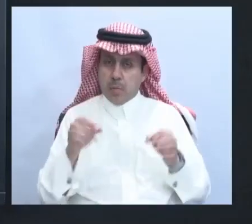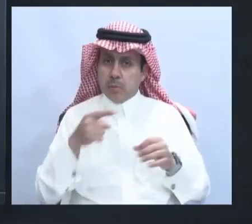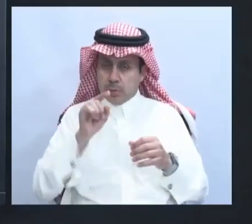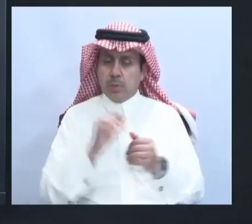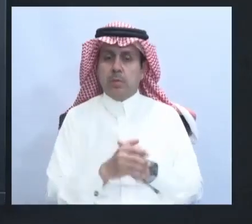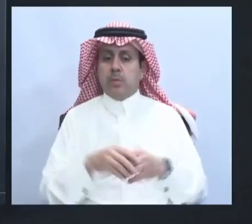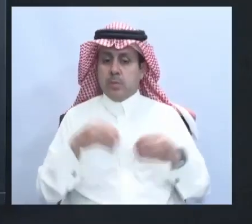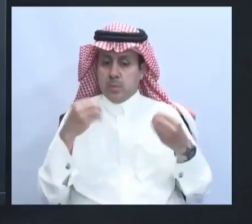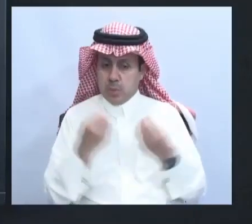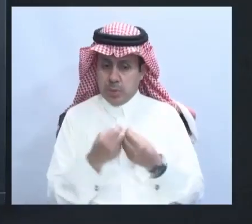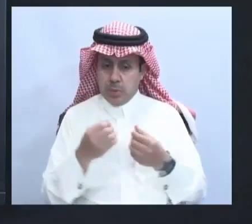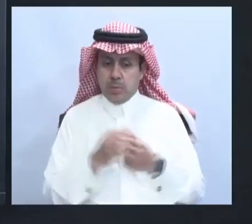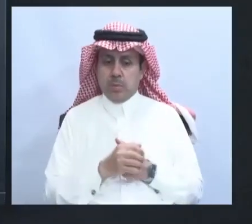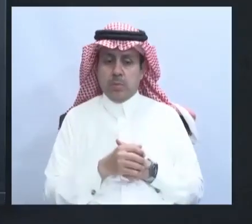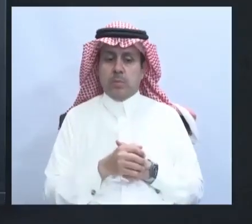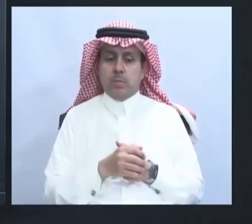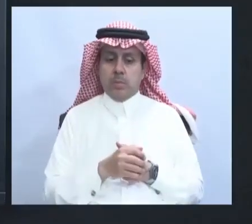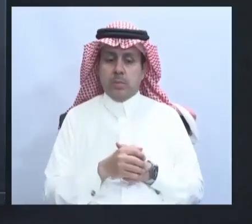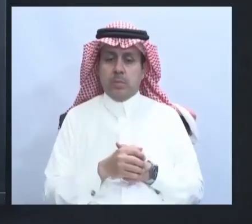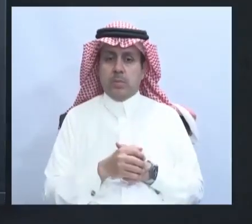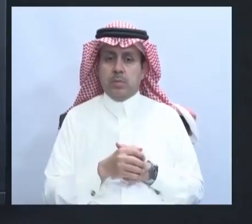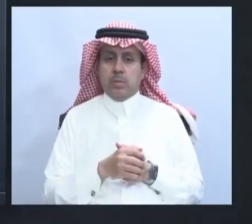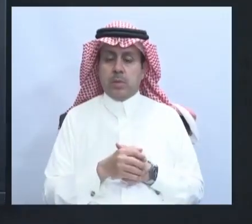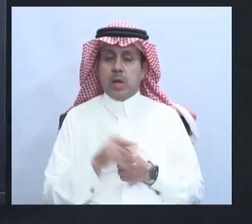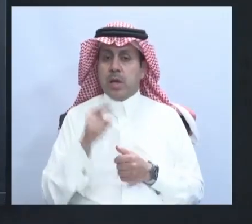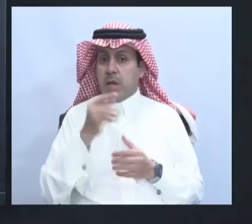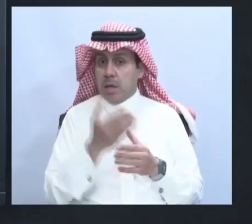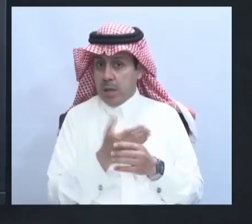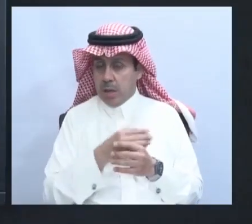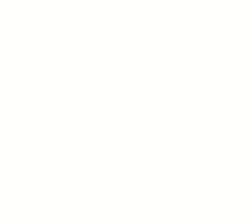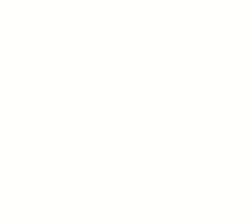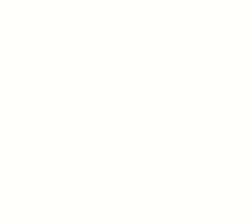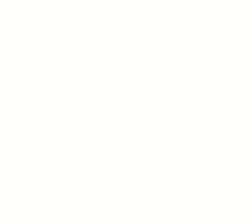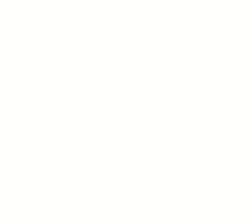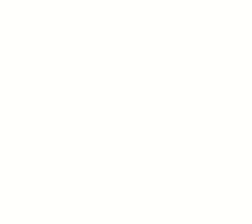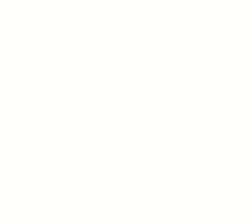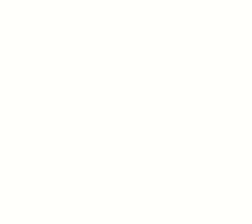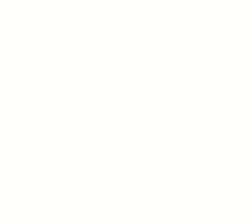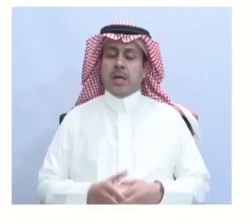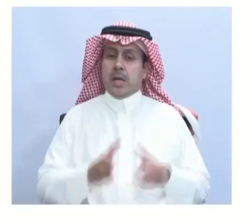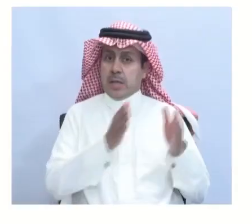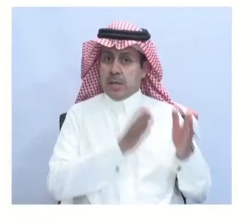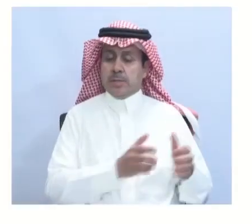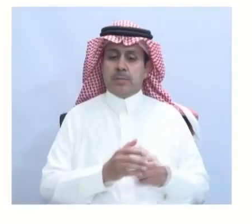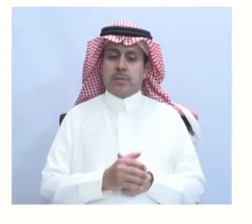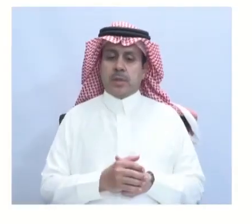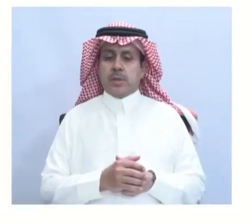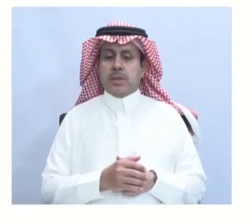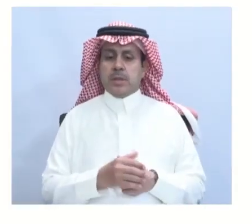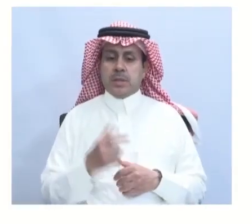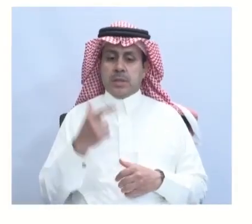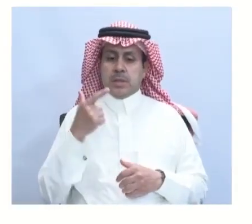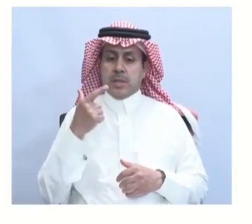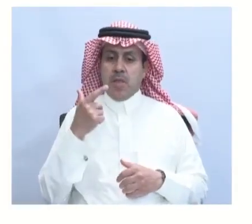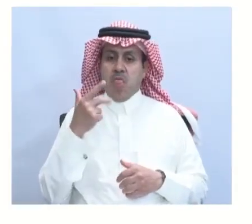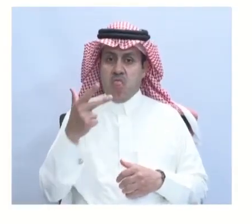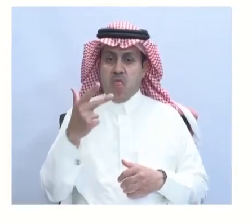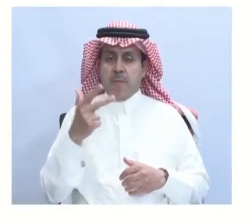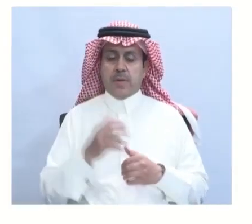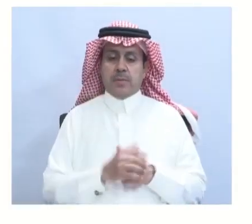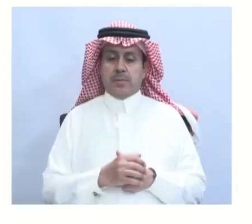والسبب في ذلك كما لا يخفى لانها من محارمه ناتي بعد هذا ايها الطلاب والطالبات